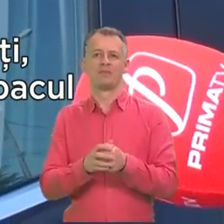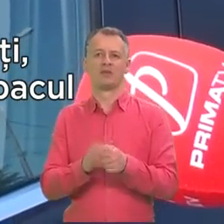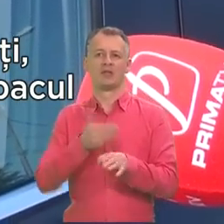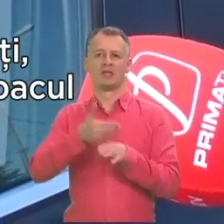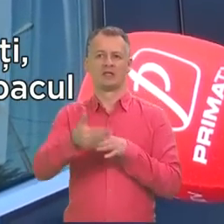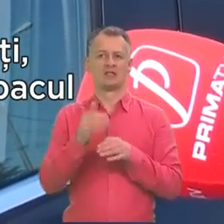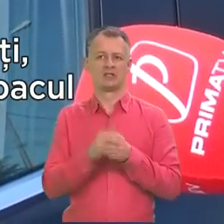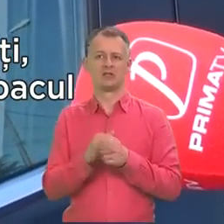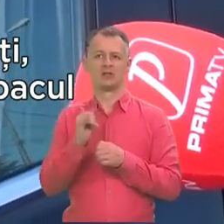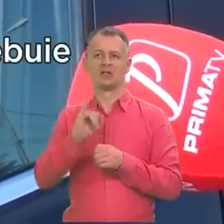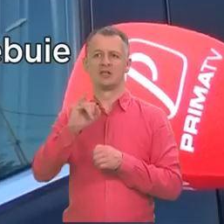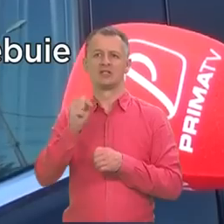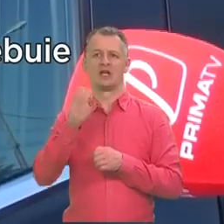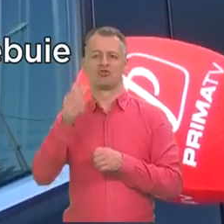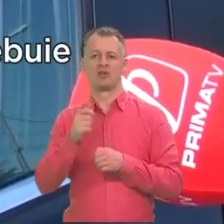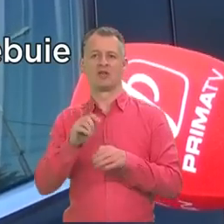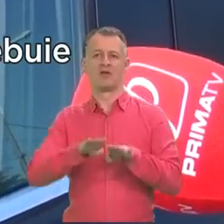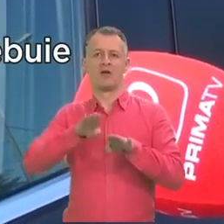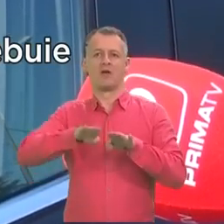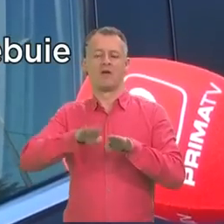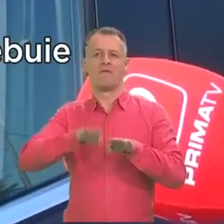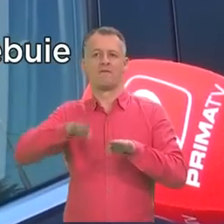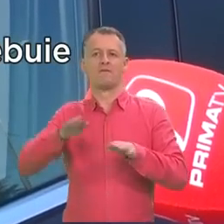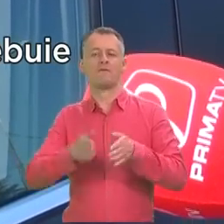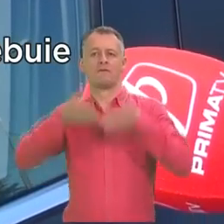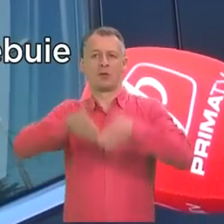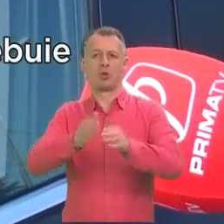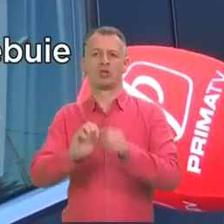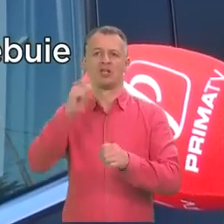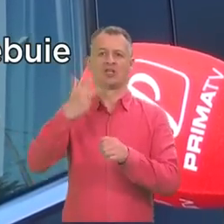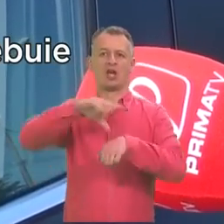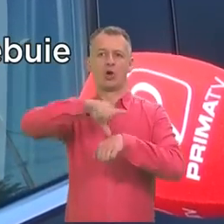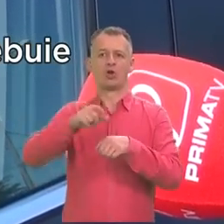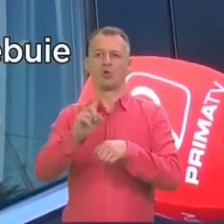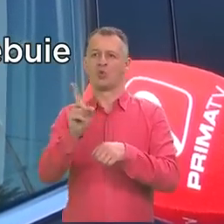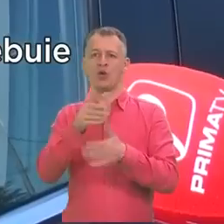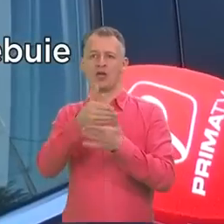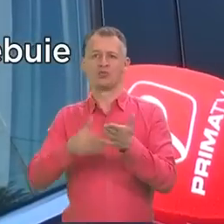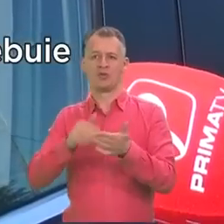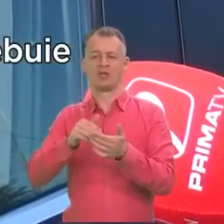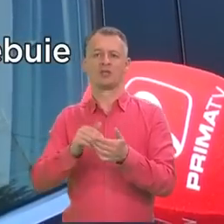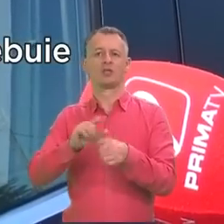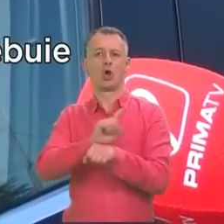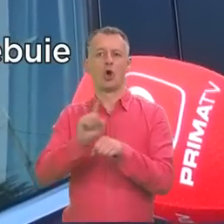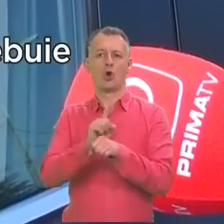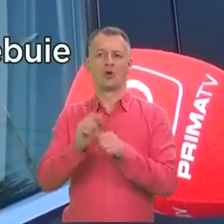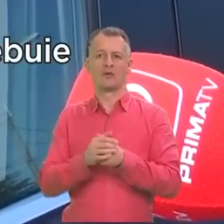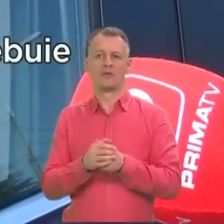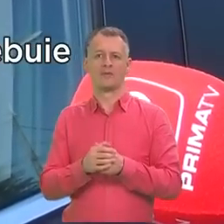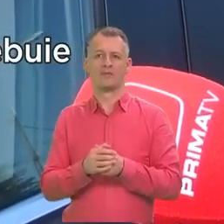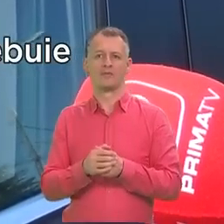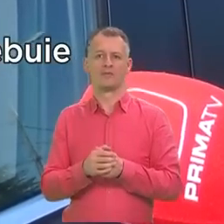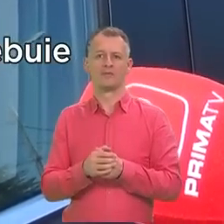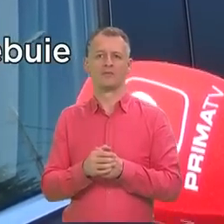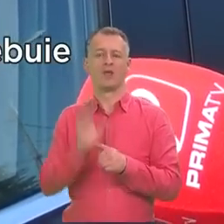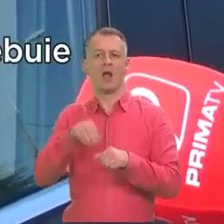because it's actually have ferry every 3 hours, not every 30 minutes. For me needs to sit in 12 o'clock. And what are